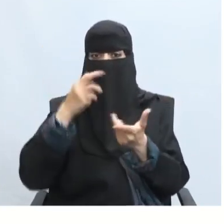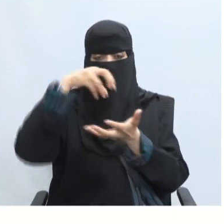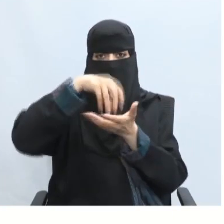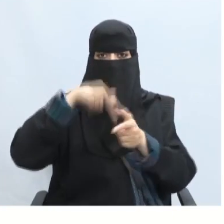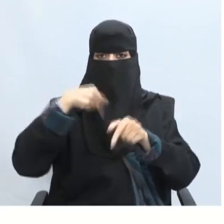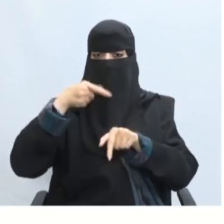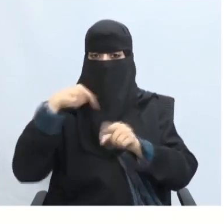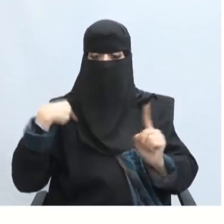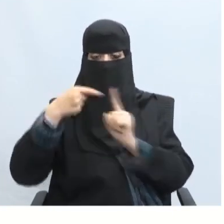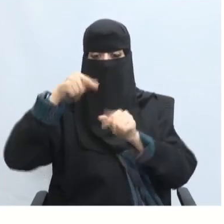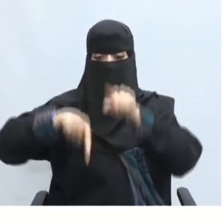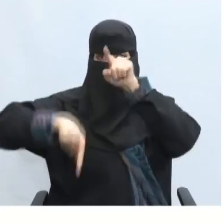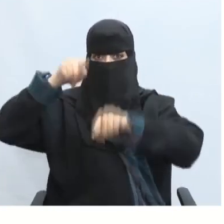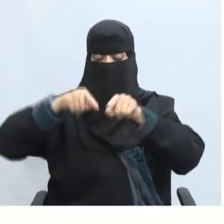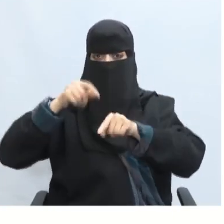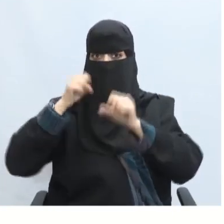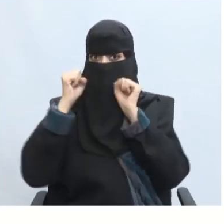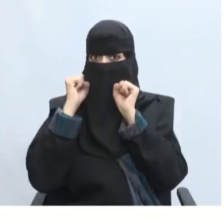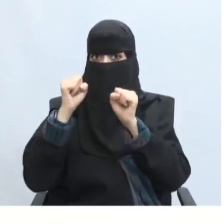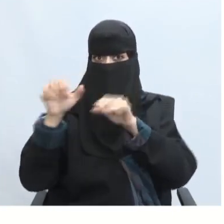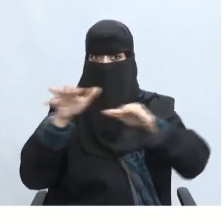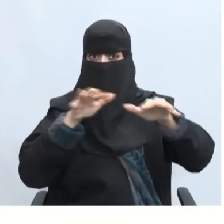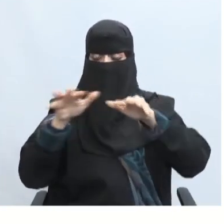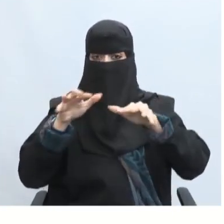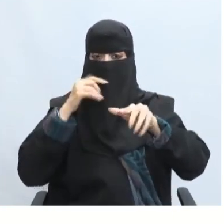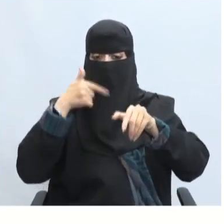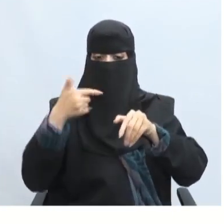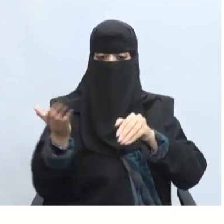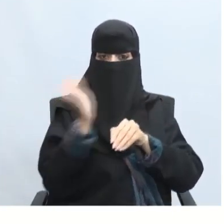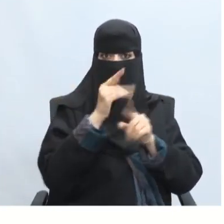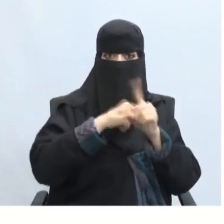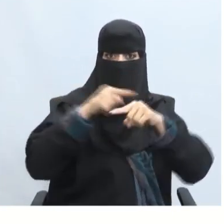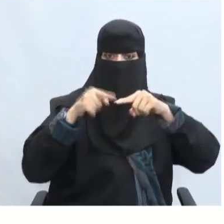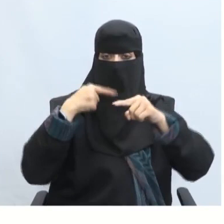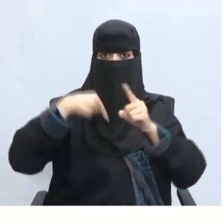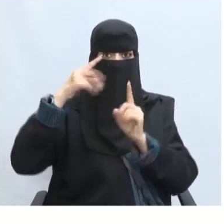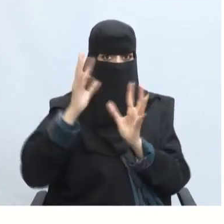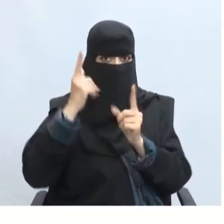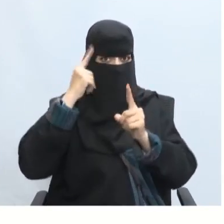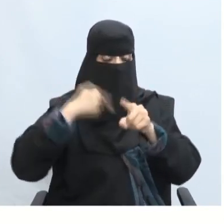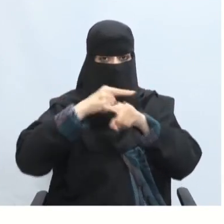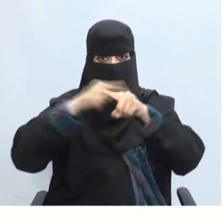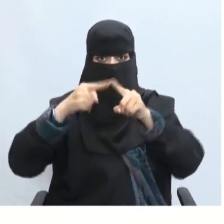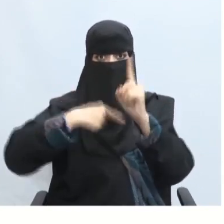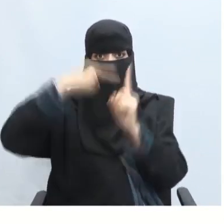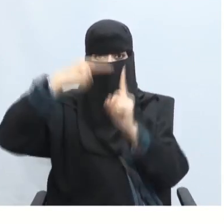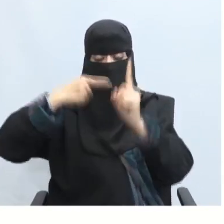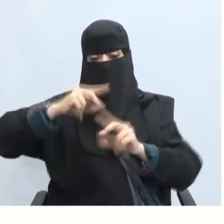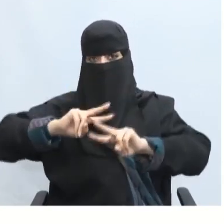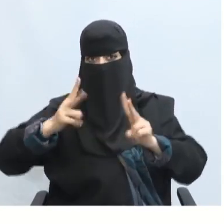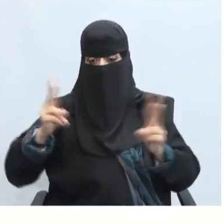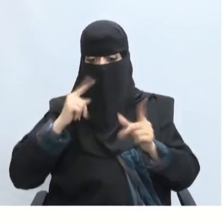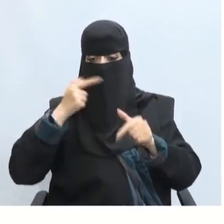قارني بين قوه الزلزال وشدته استنادا الى المقاييس المختلفه وتفسر او